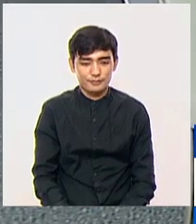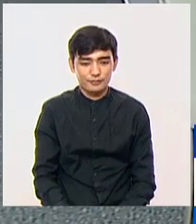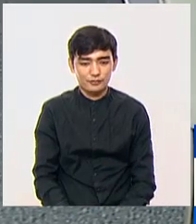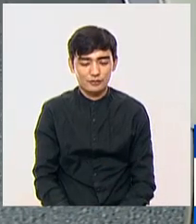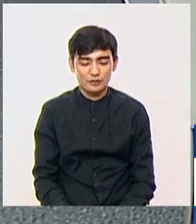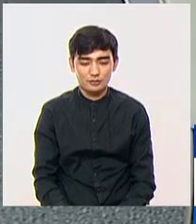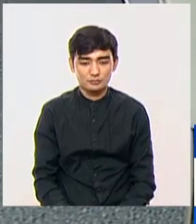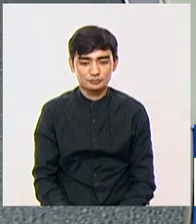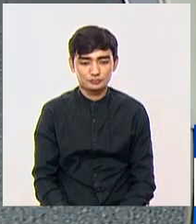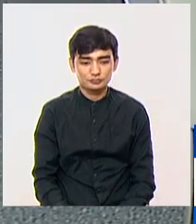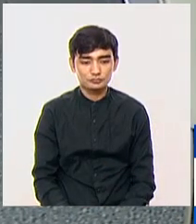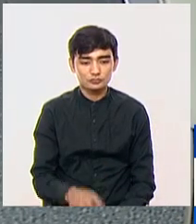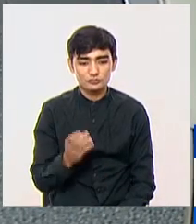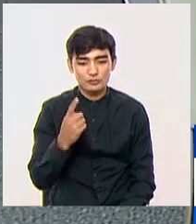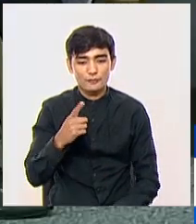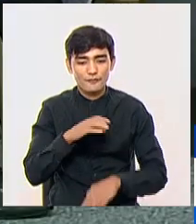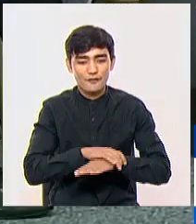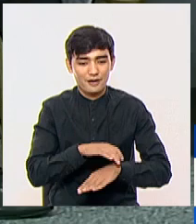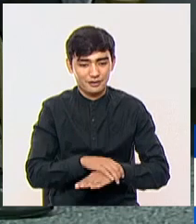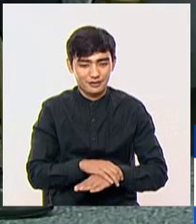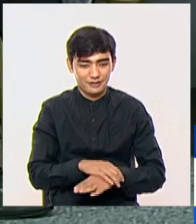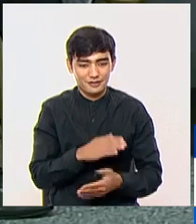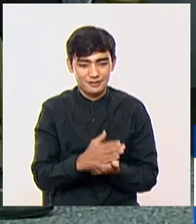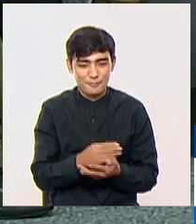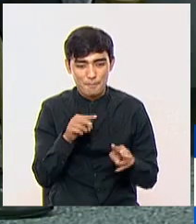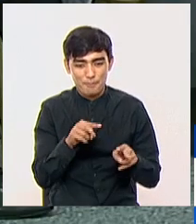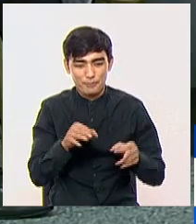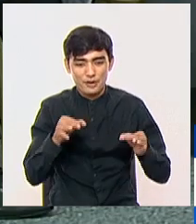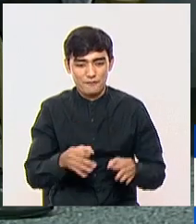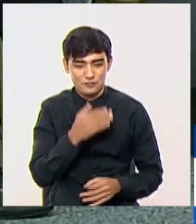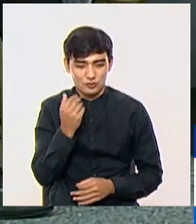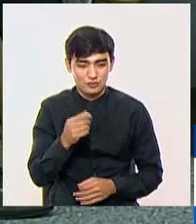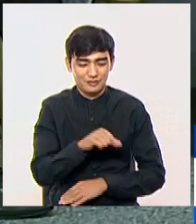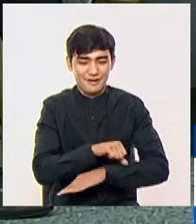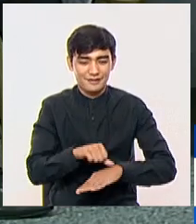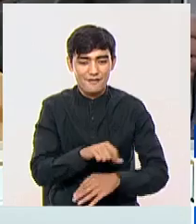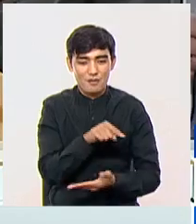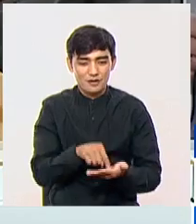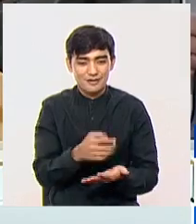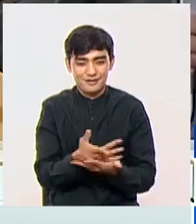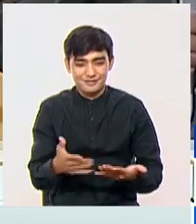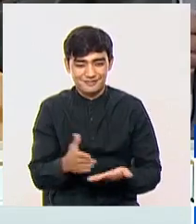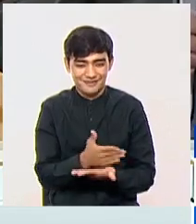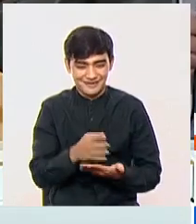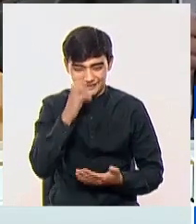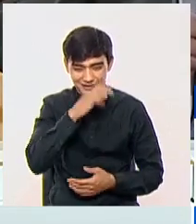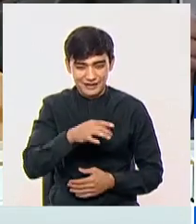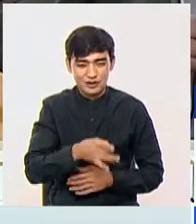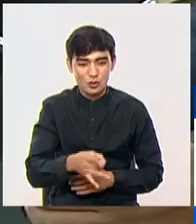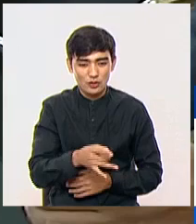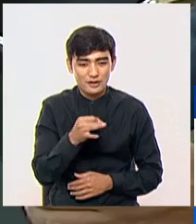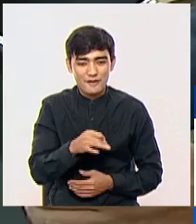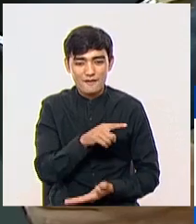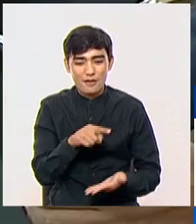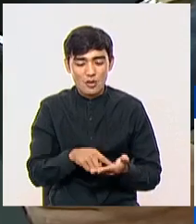Еще одним дестабилизирующим фактором является неурегулированность вопроса границ между отдельными странами региона. Решение